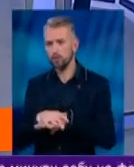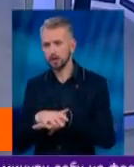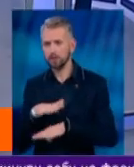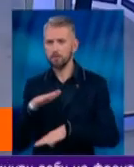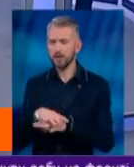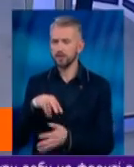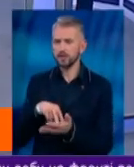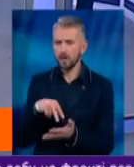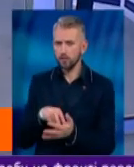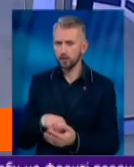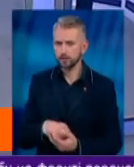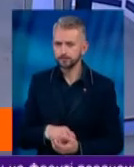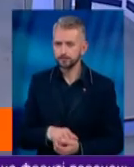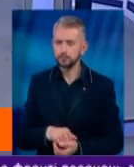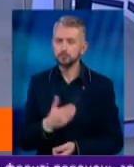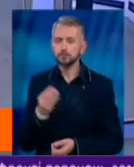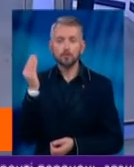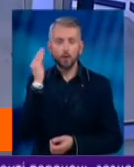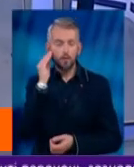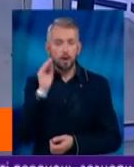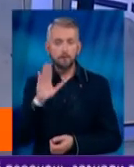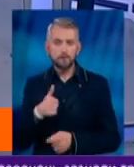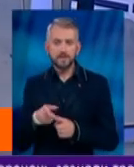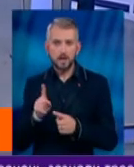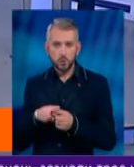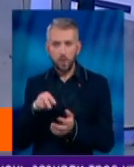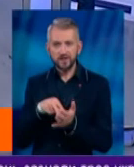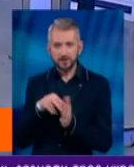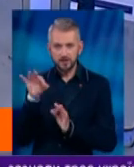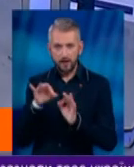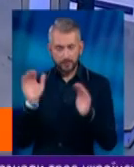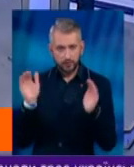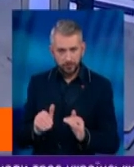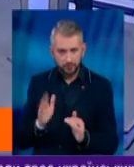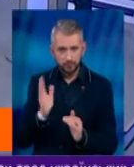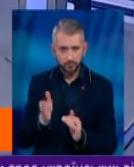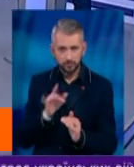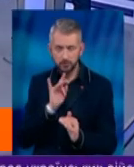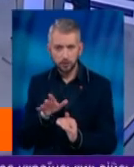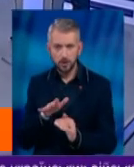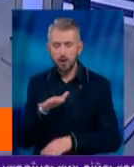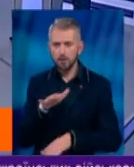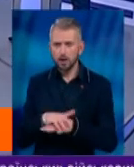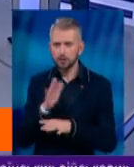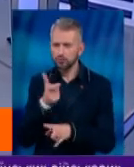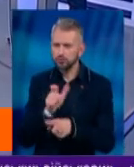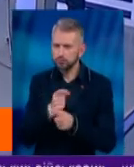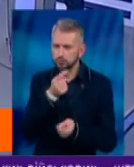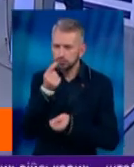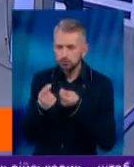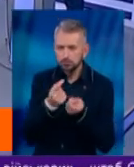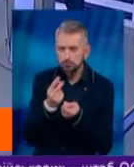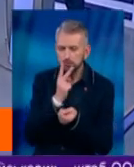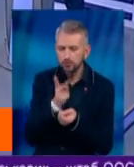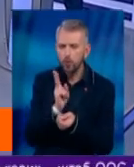ставок кредитних. Як ви гадаєте, вони після цього зменшаться? Адже, дійсно, ну, банки будуть ретельніше дивитися, а кому ж ми